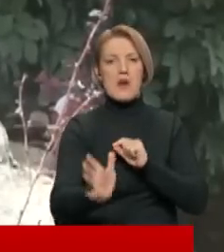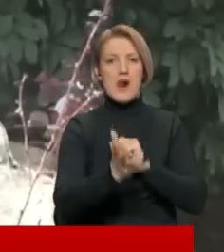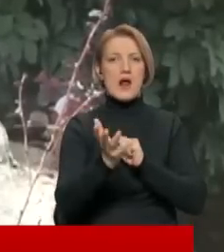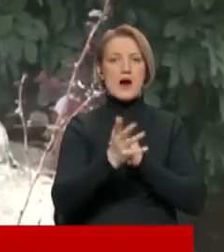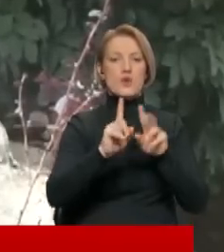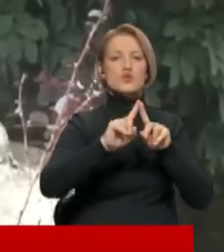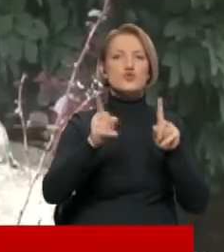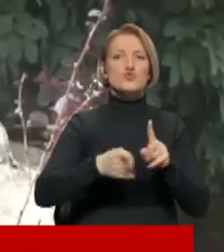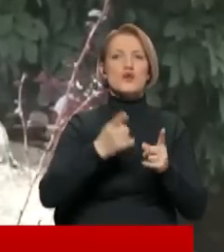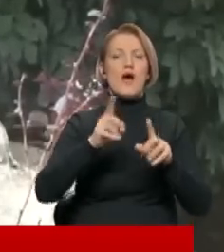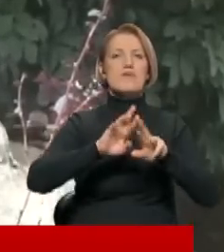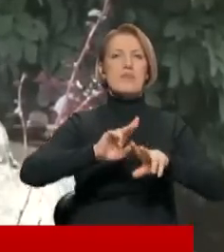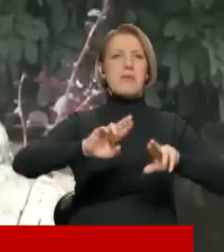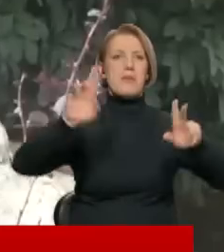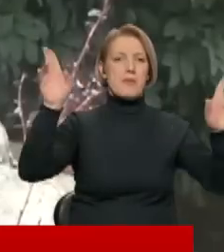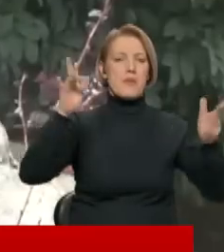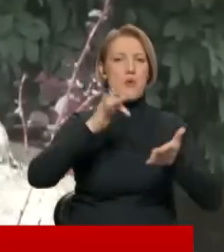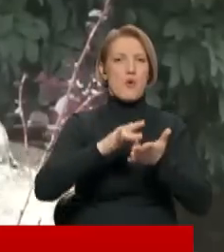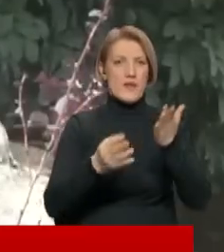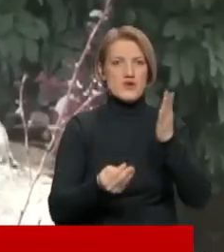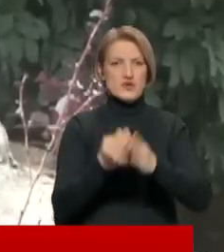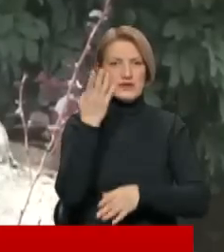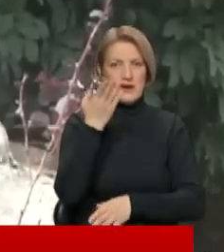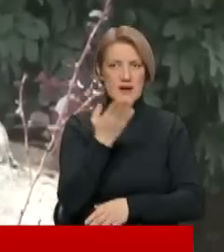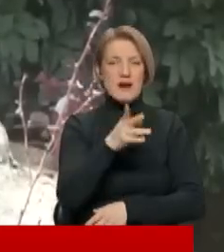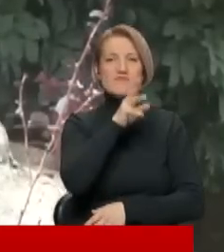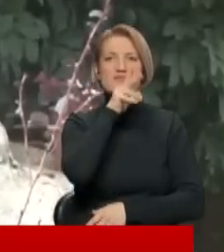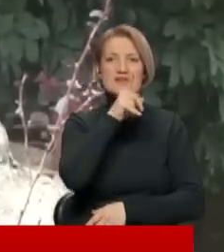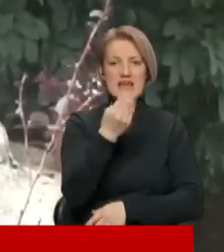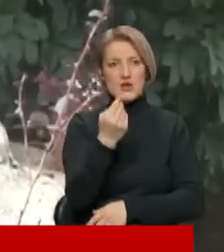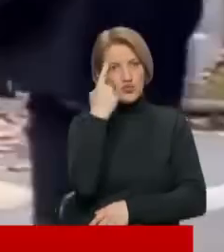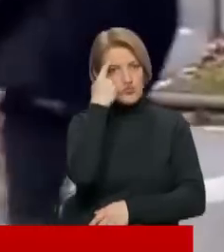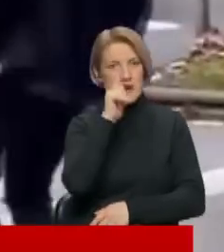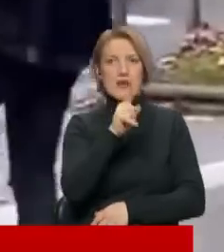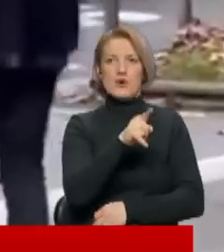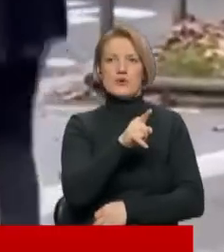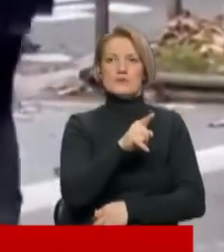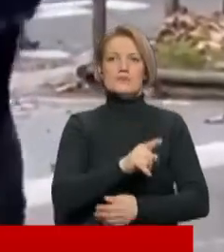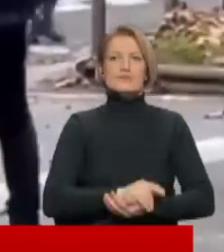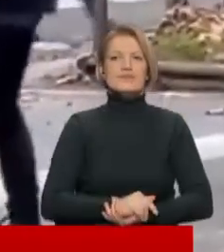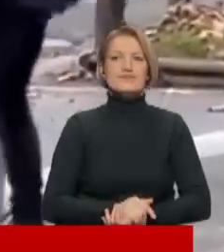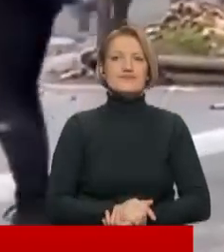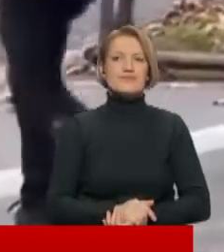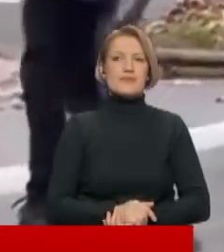dükkanları yağmalayarak ortaya koyduğu tablo üzerinde de Fransa Neyi düşünmesi gerekiyor